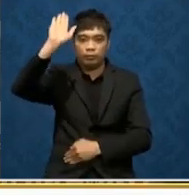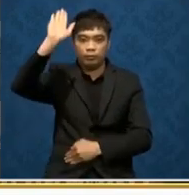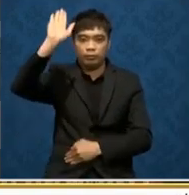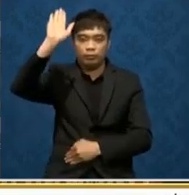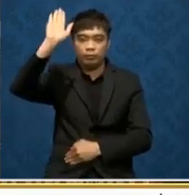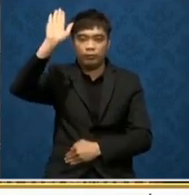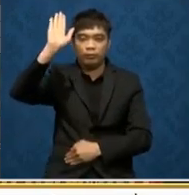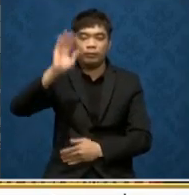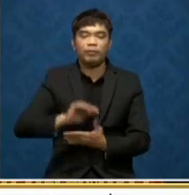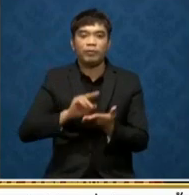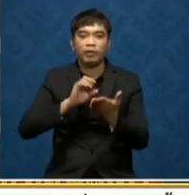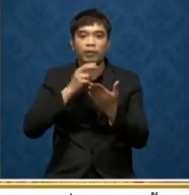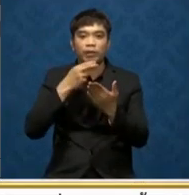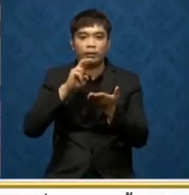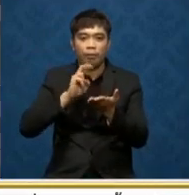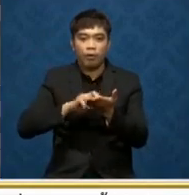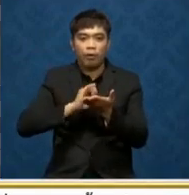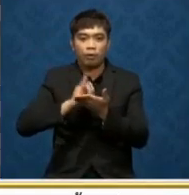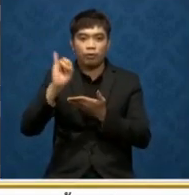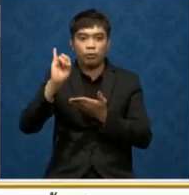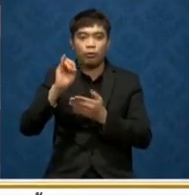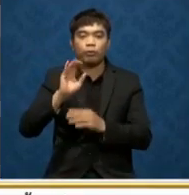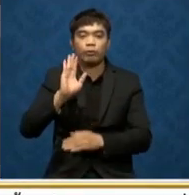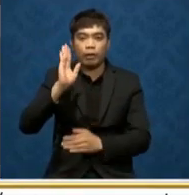ครับมีผู้รับรองถูกต้องนะครับเชิญ